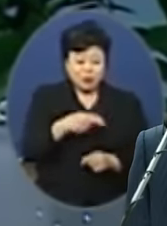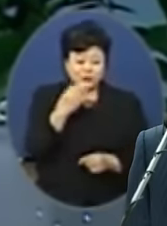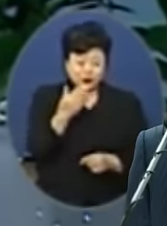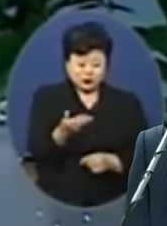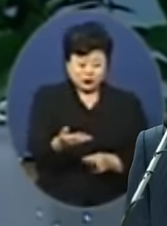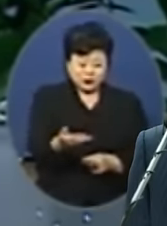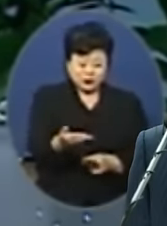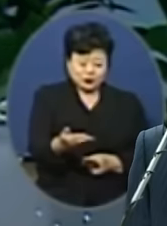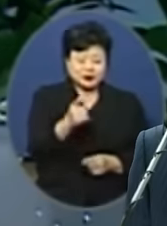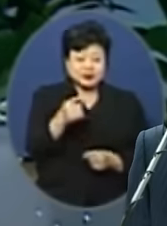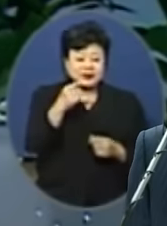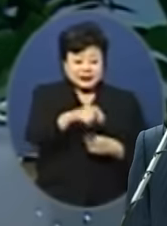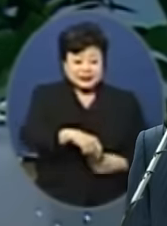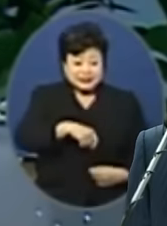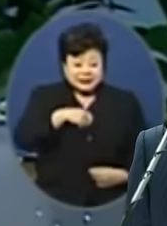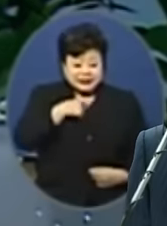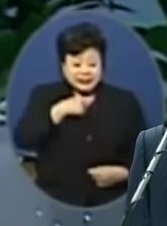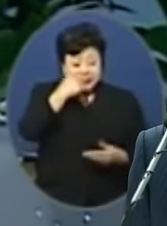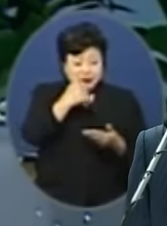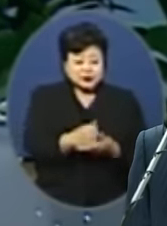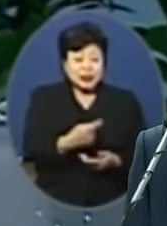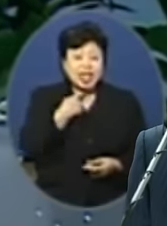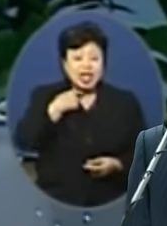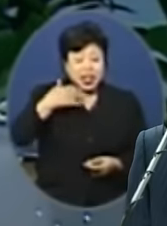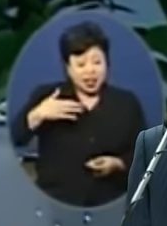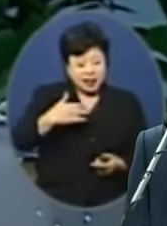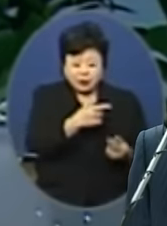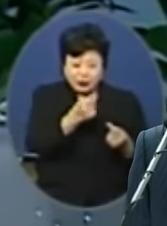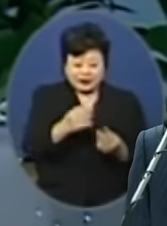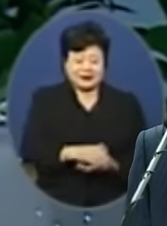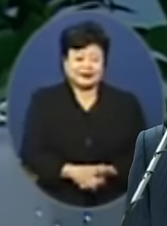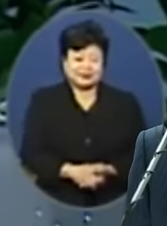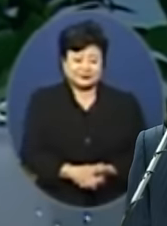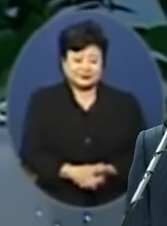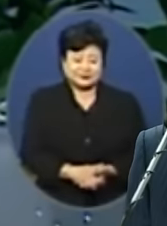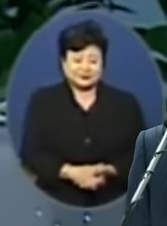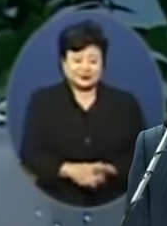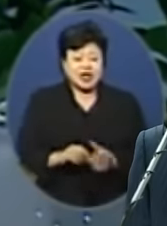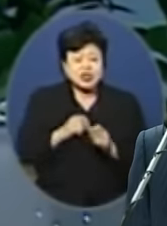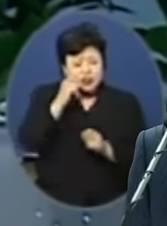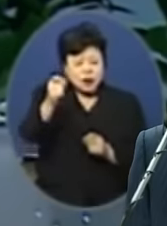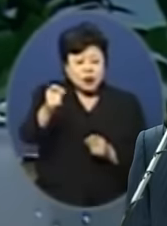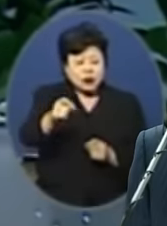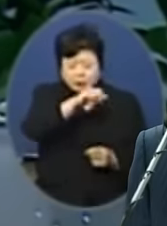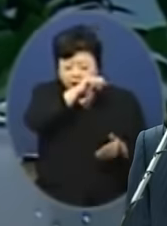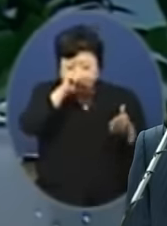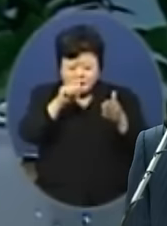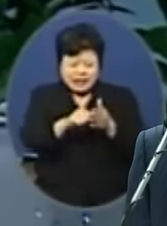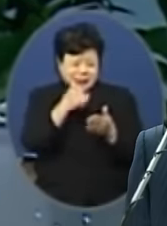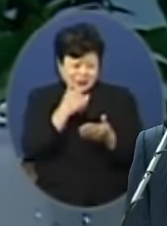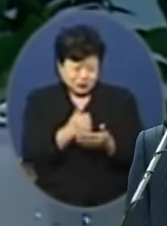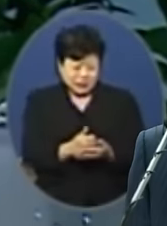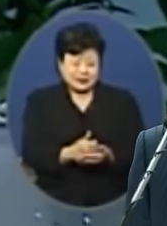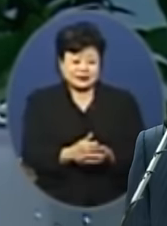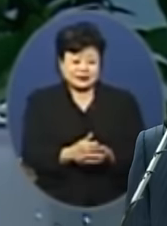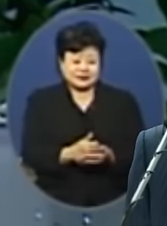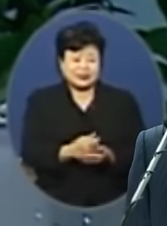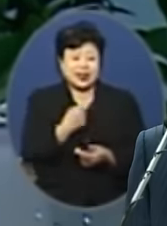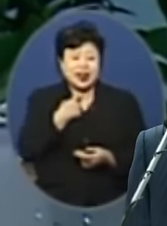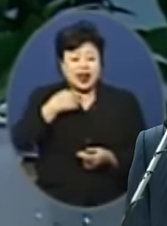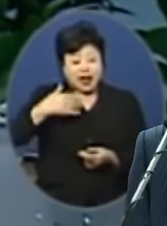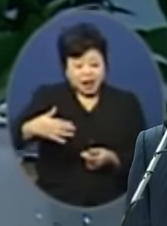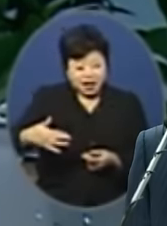주셨는데 그 의라는 것은 죄를 한 번도 안 지은 것을 말하는 것입니다. 영원히 평생의 죄를 짓지